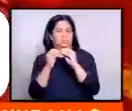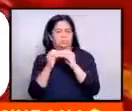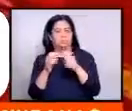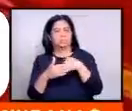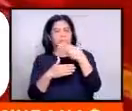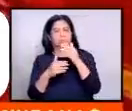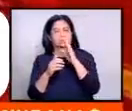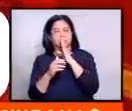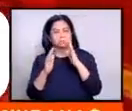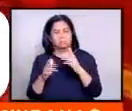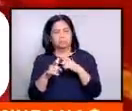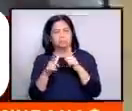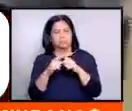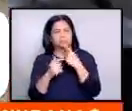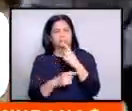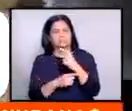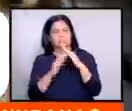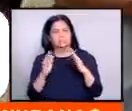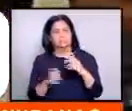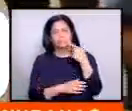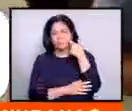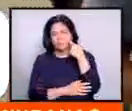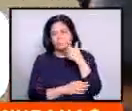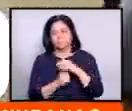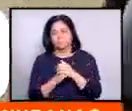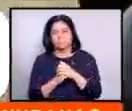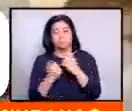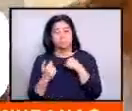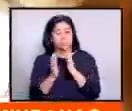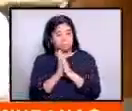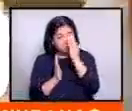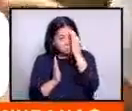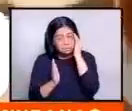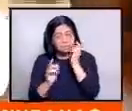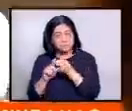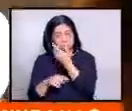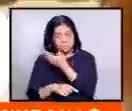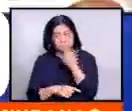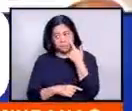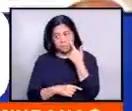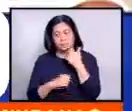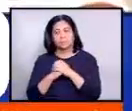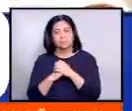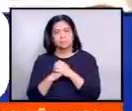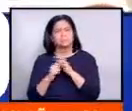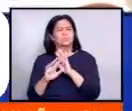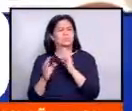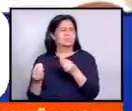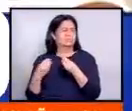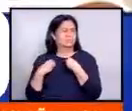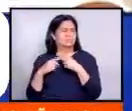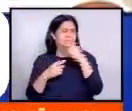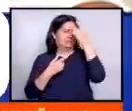House Speaker. Dito na siya biglang humirit kay House Speaker Gloria Arroyo. I will ask a favor from you. Huwag mo na lang ako bigyan